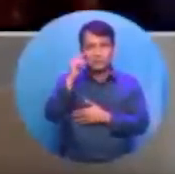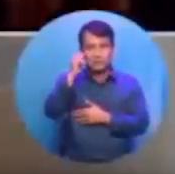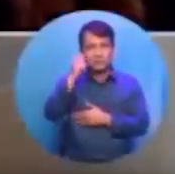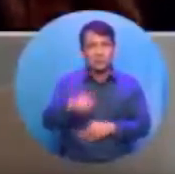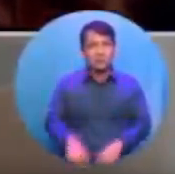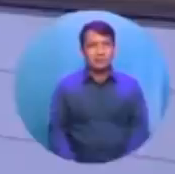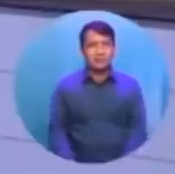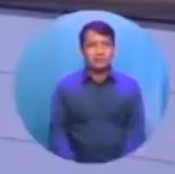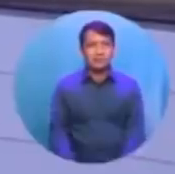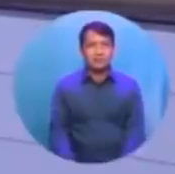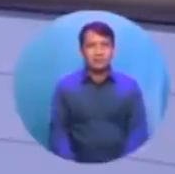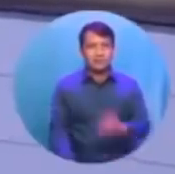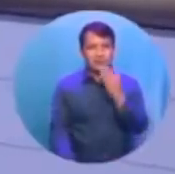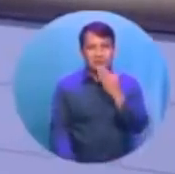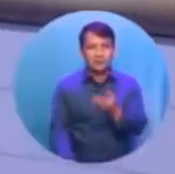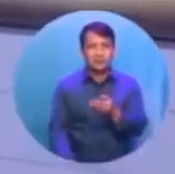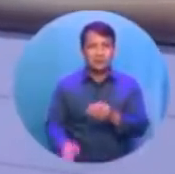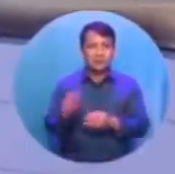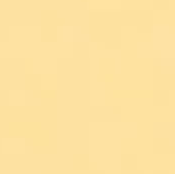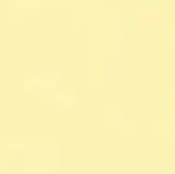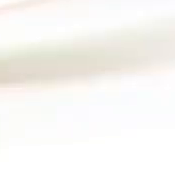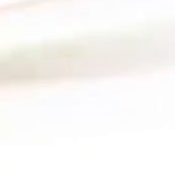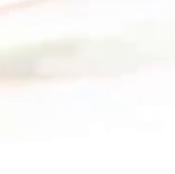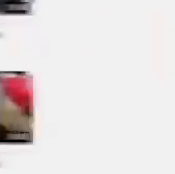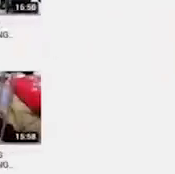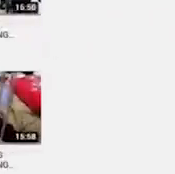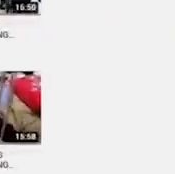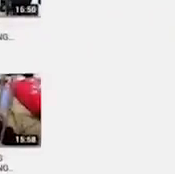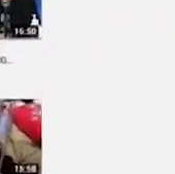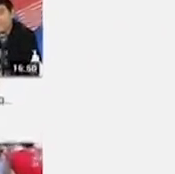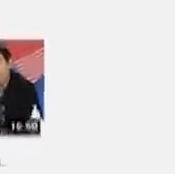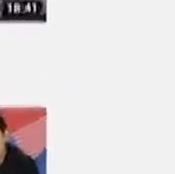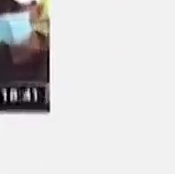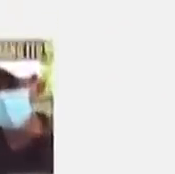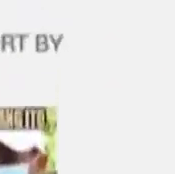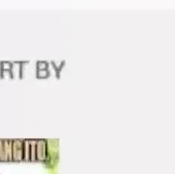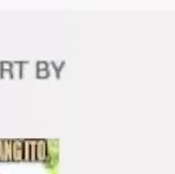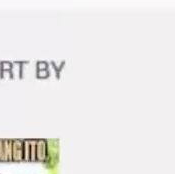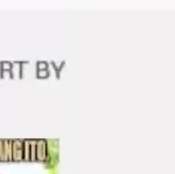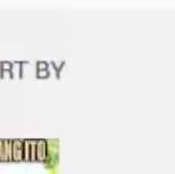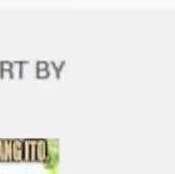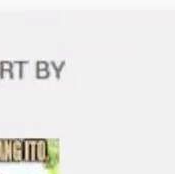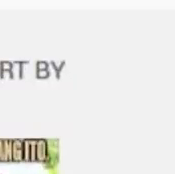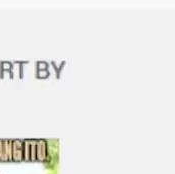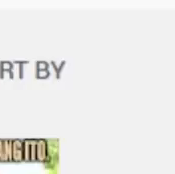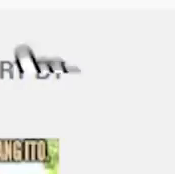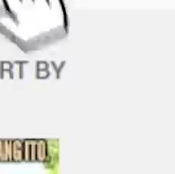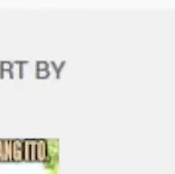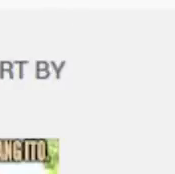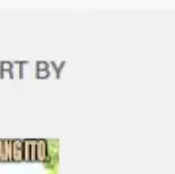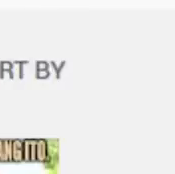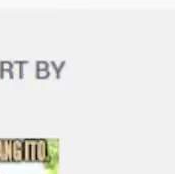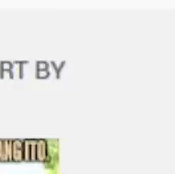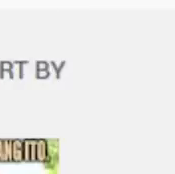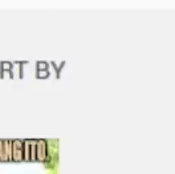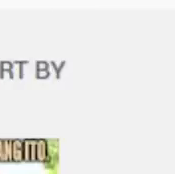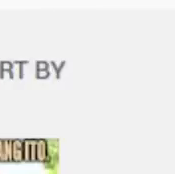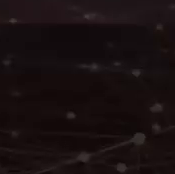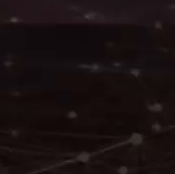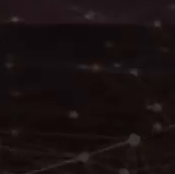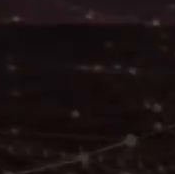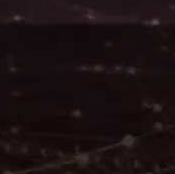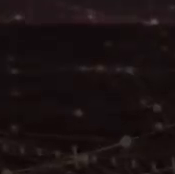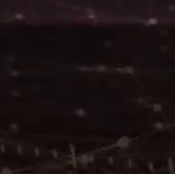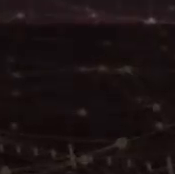Rafi! Salamat, MJ! Mga kapatid, huwag na huwag niyo pong kakalimutan na mag-subscribe sa YouTube channel ni Idol Rafi na meron na